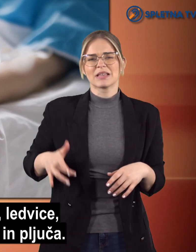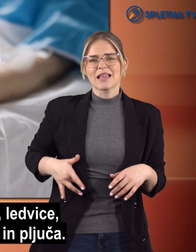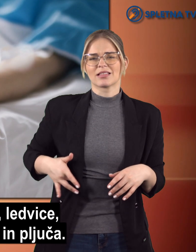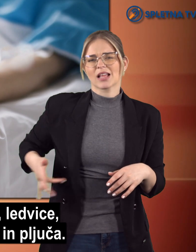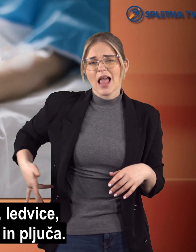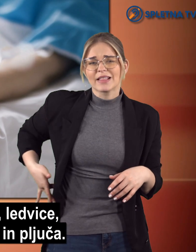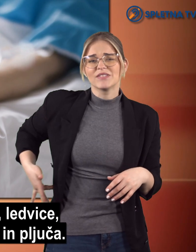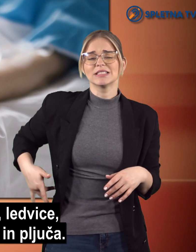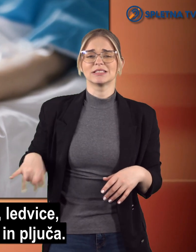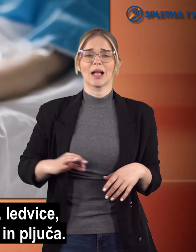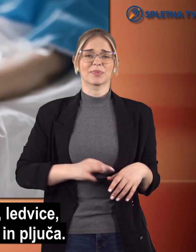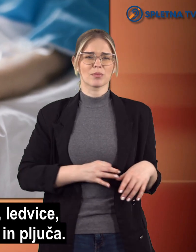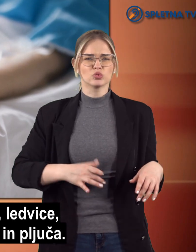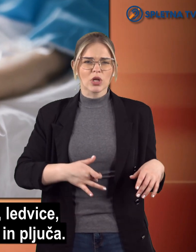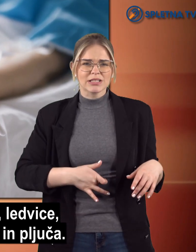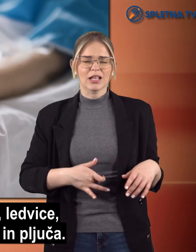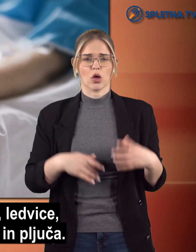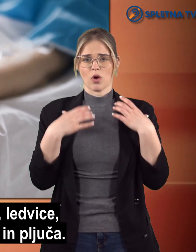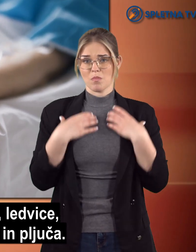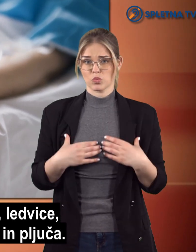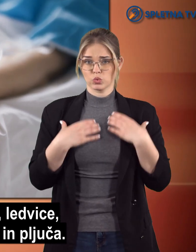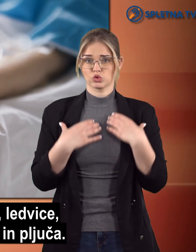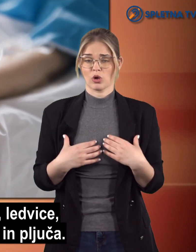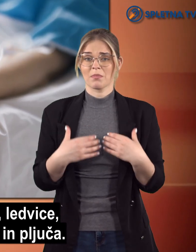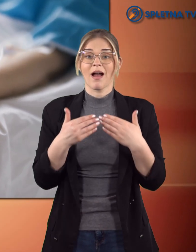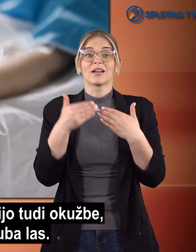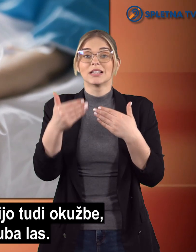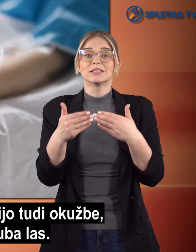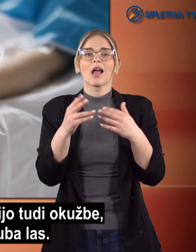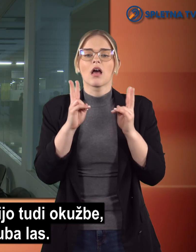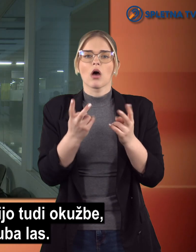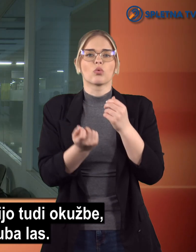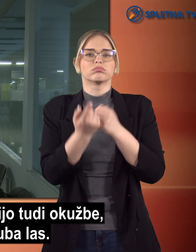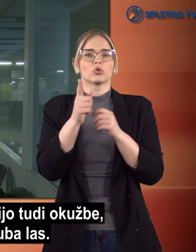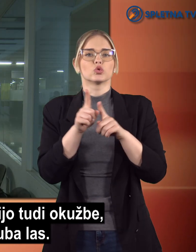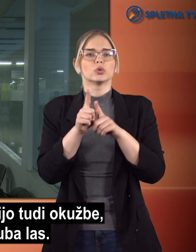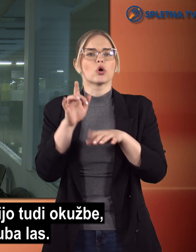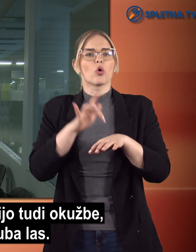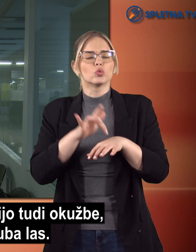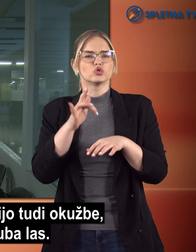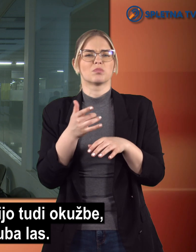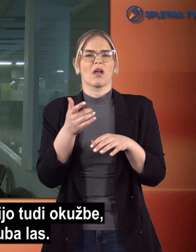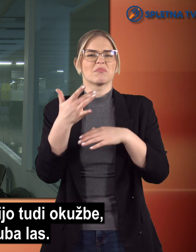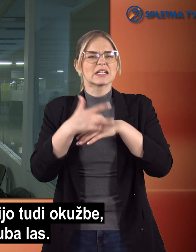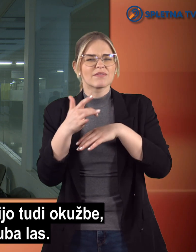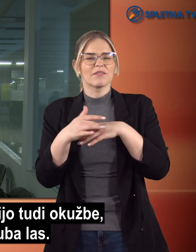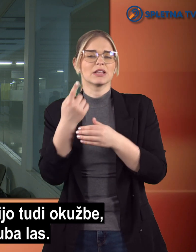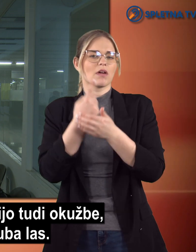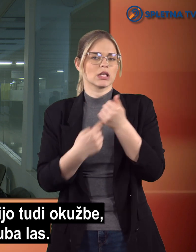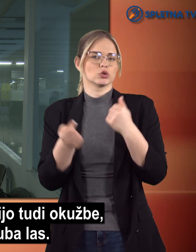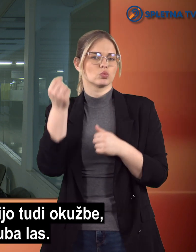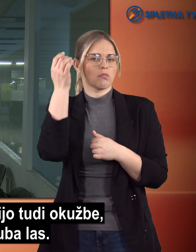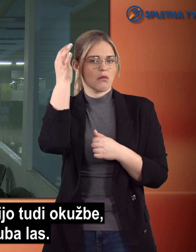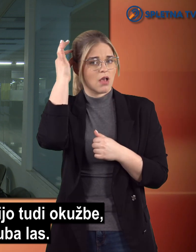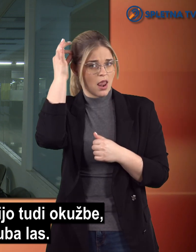ledvice, trebušna slinavka in pljuča. Kasneje se lahko pojavijo tudi okužbe, krvavitve in izguba